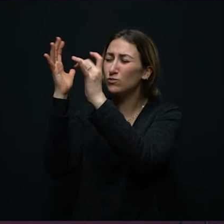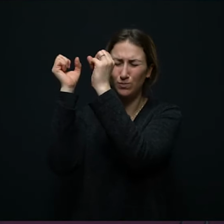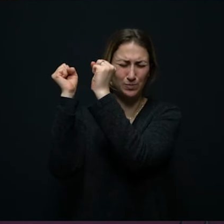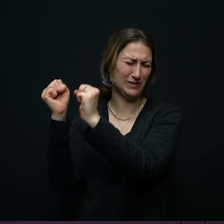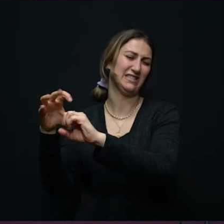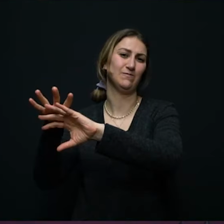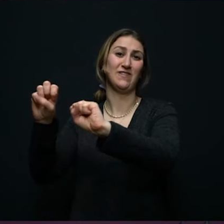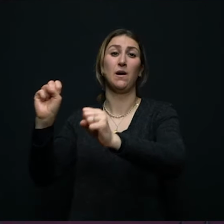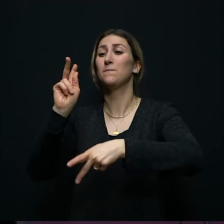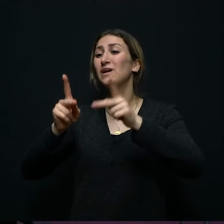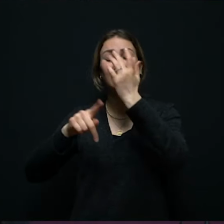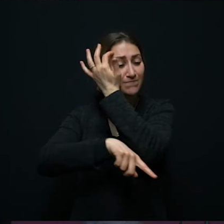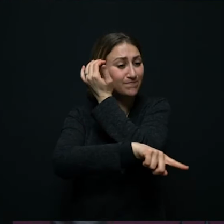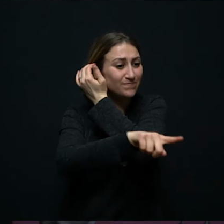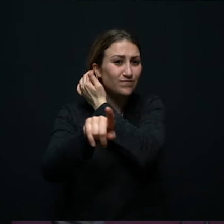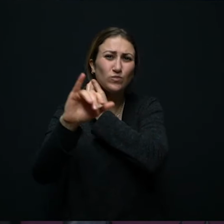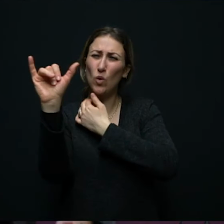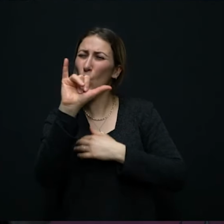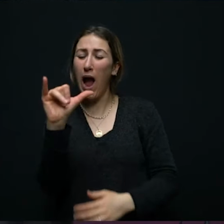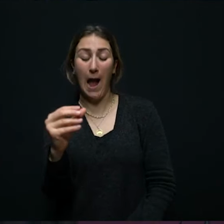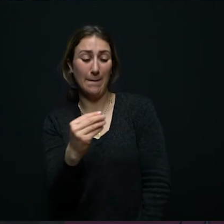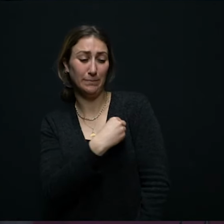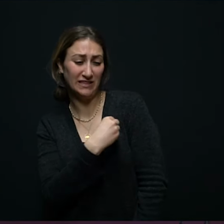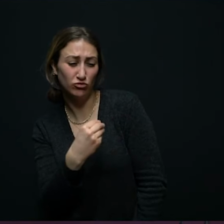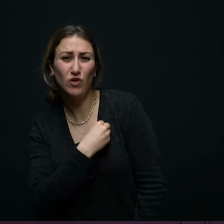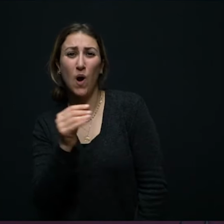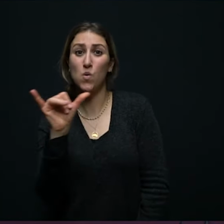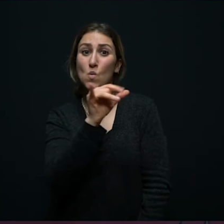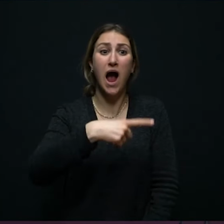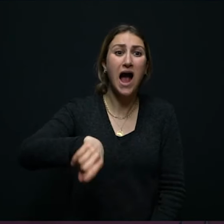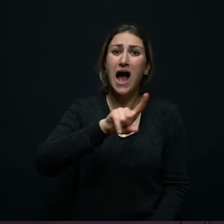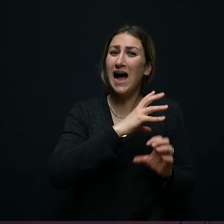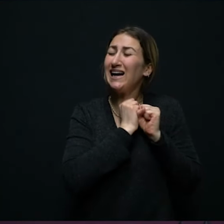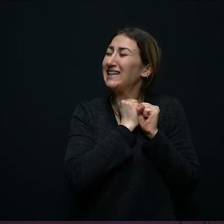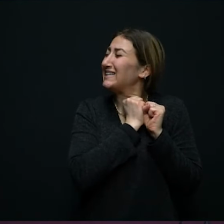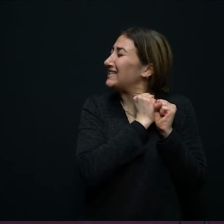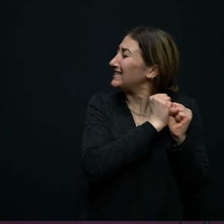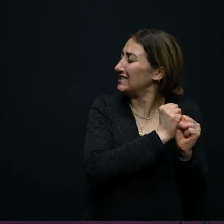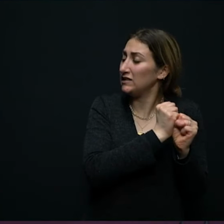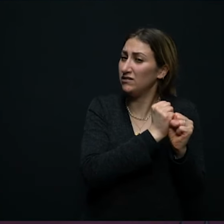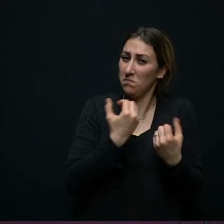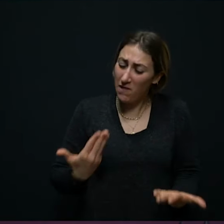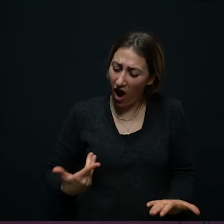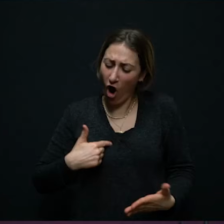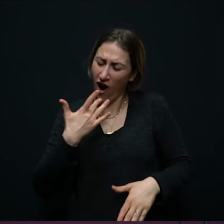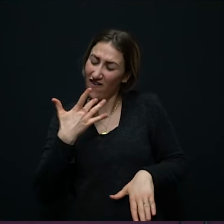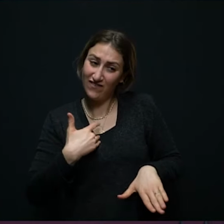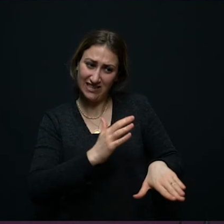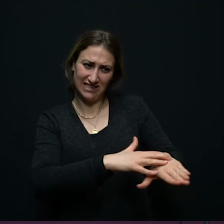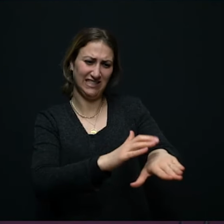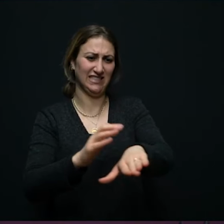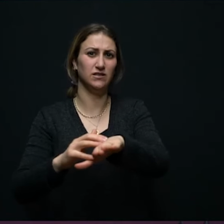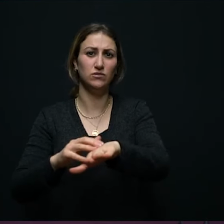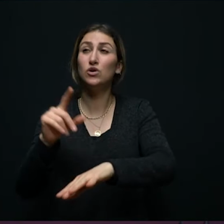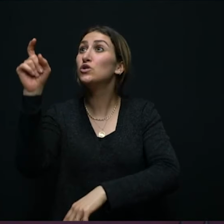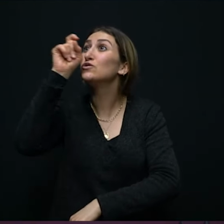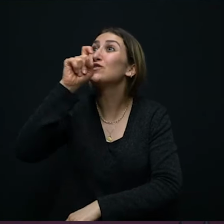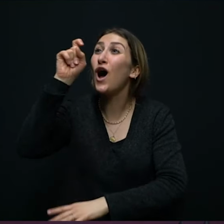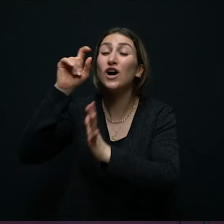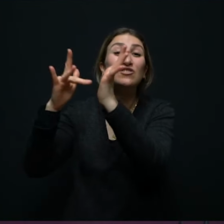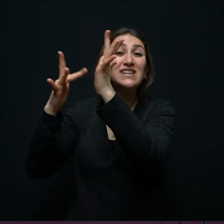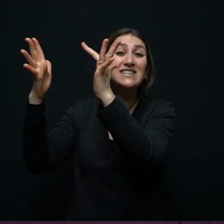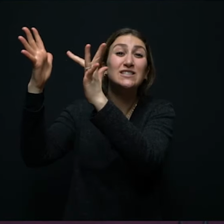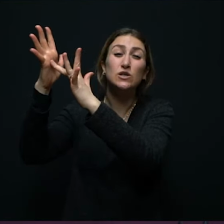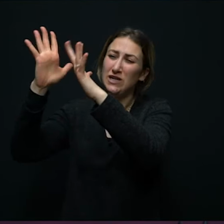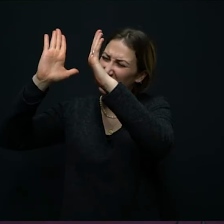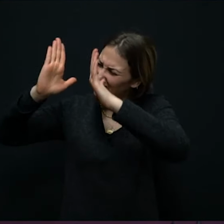laquelle qui se trouve quel que soit le péché qui te tient prisonnier ce matin je suis là pour te dire le sang de jésus a été versée